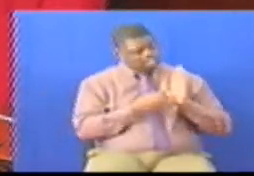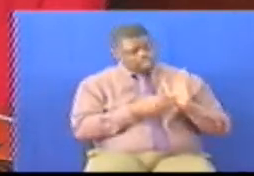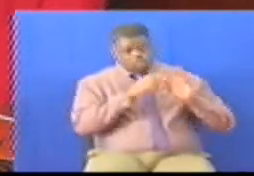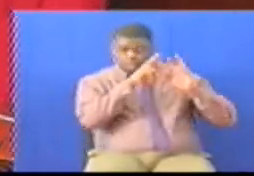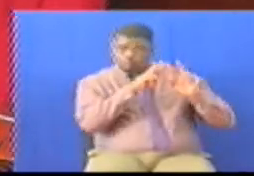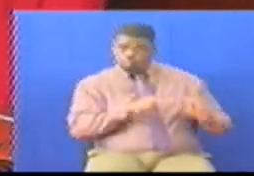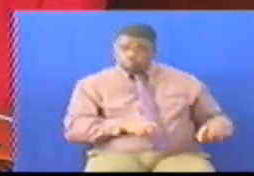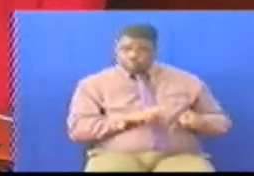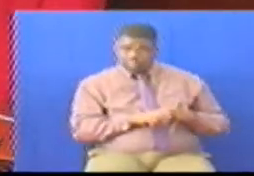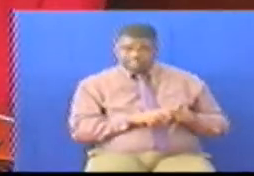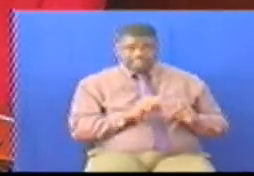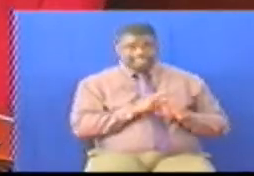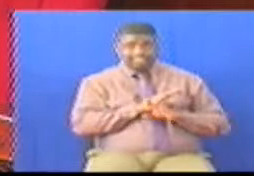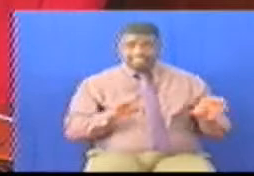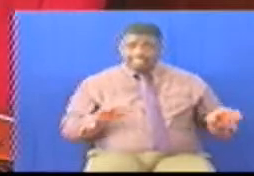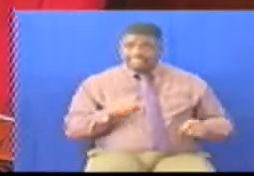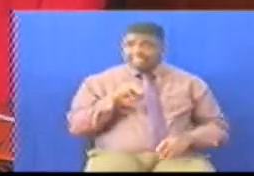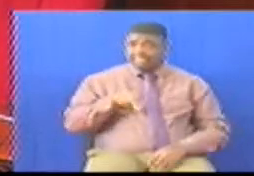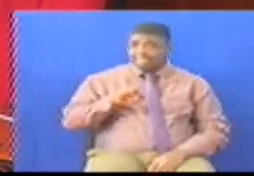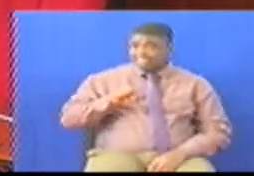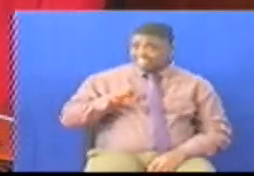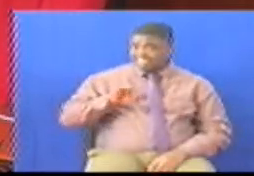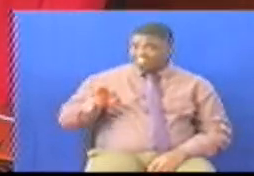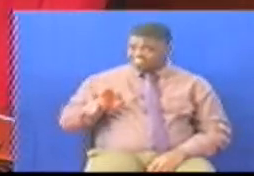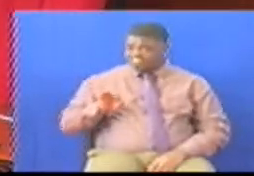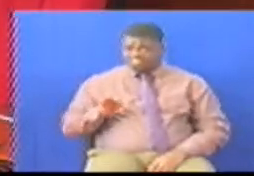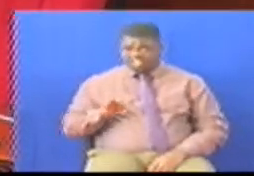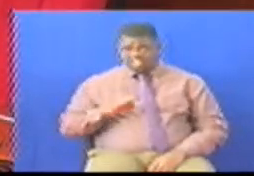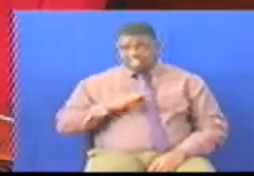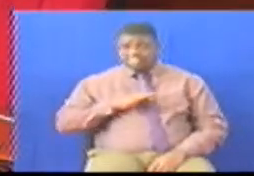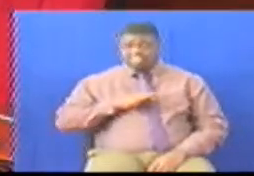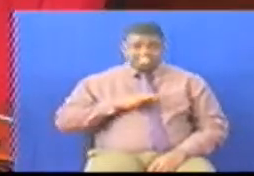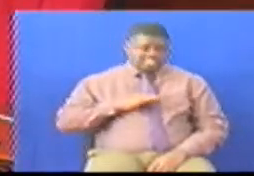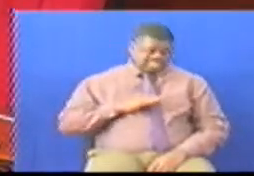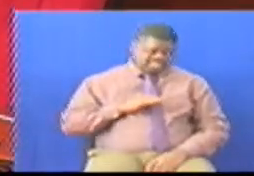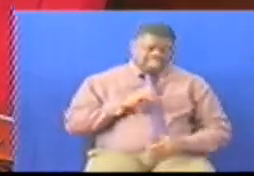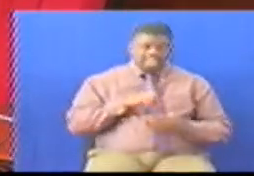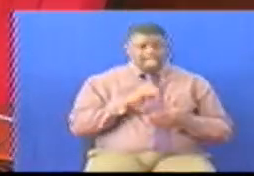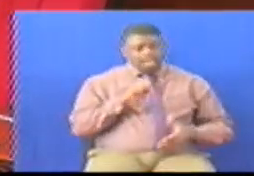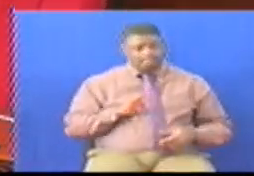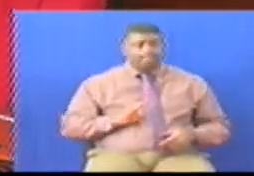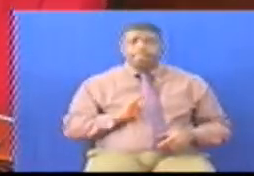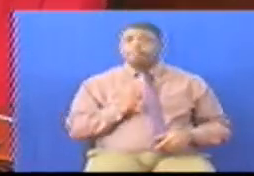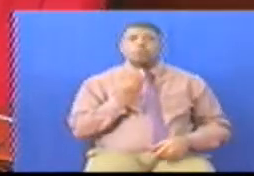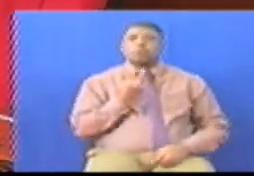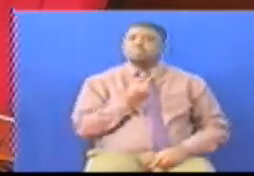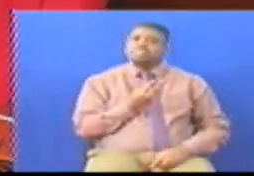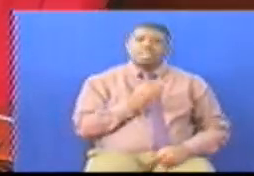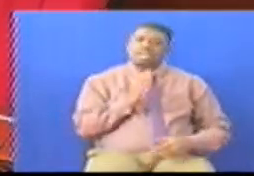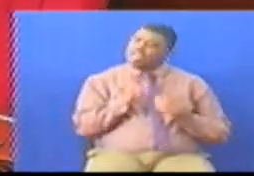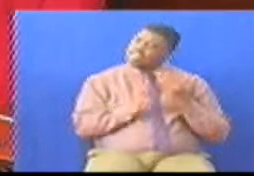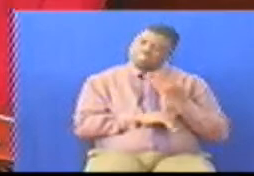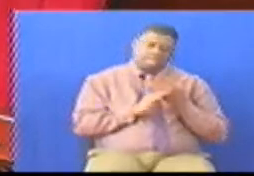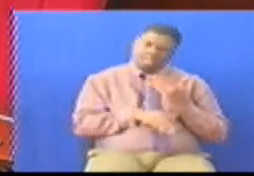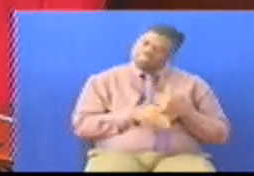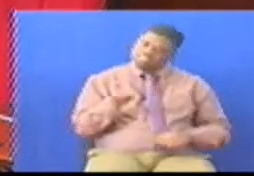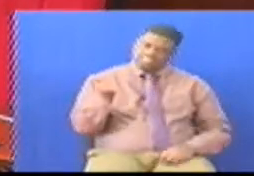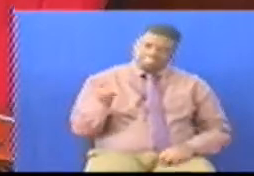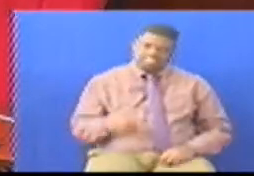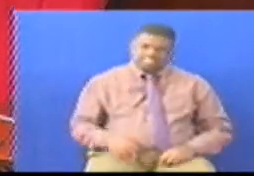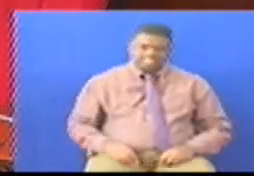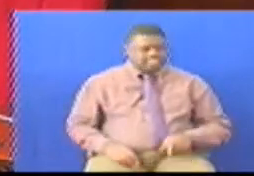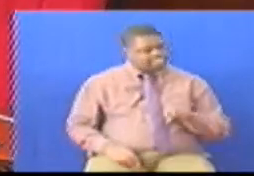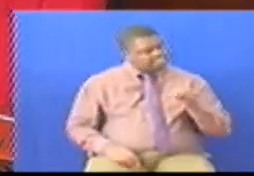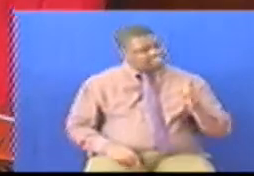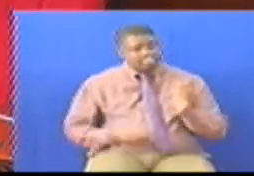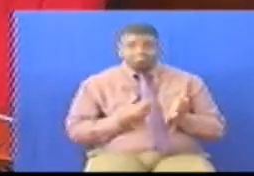ni kwamba tayari NCCF walikuwa wamekaa au shamba liko limekaa gharama shilingi bilioni 2. Ni hasara hii, Mheshimiwa Spika. Na hizi ni